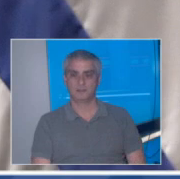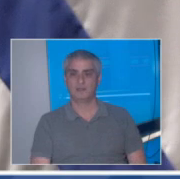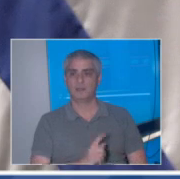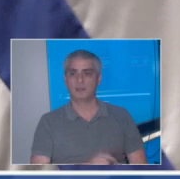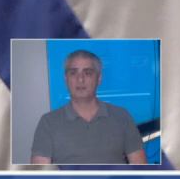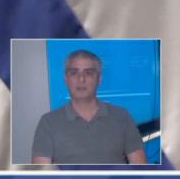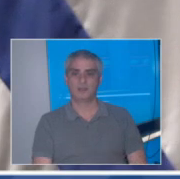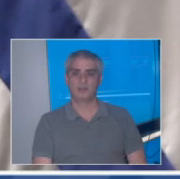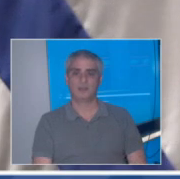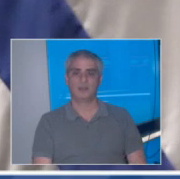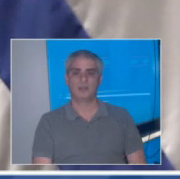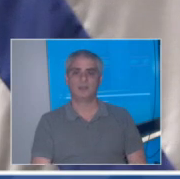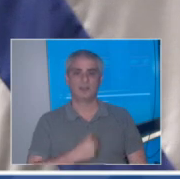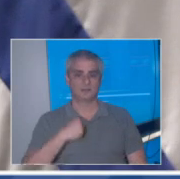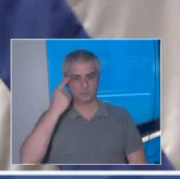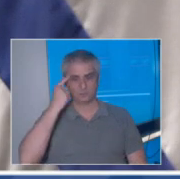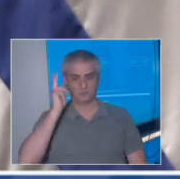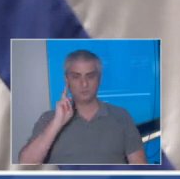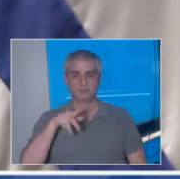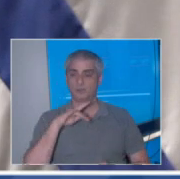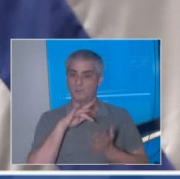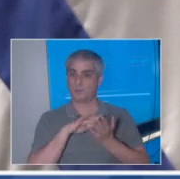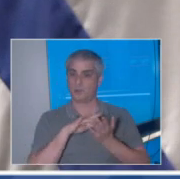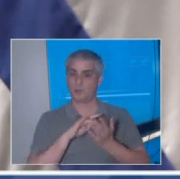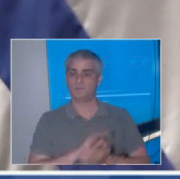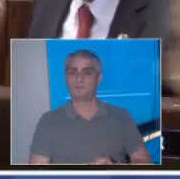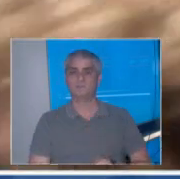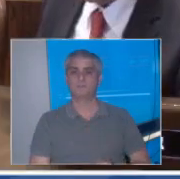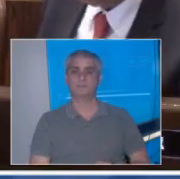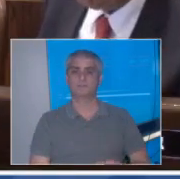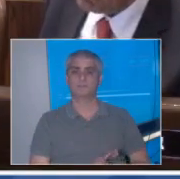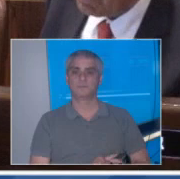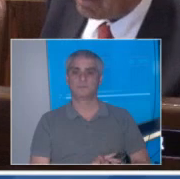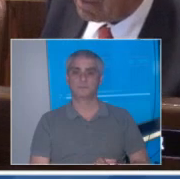א-פוליטי. אני חושב שיש איזשהו מקום...